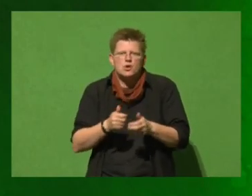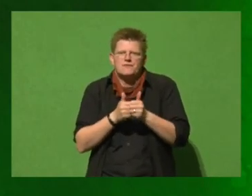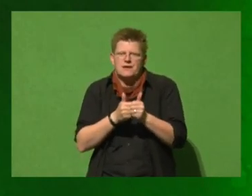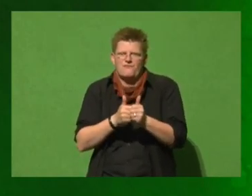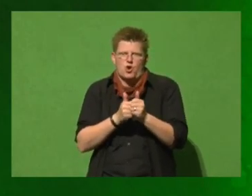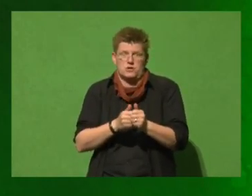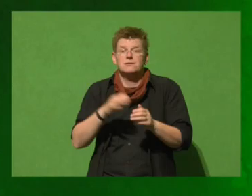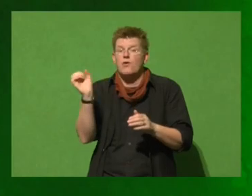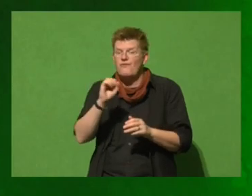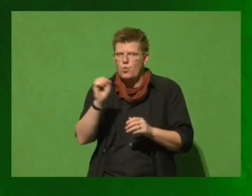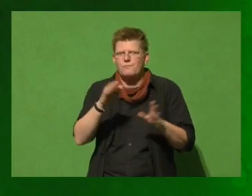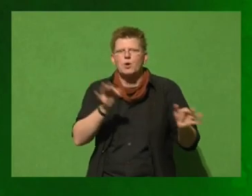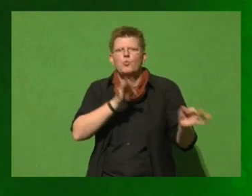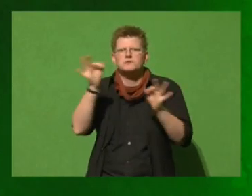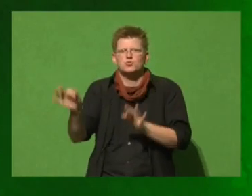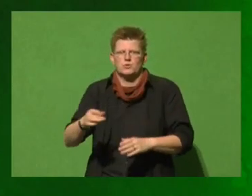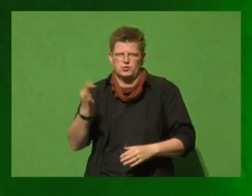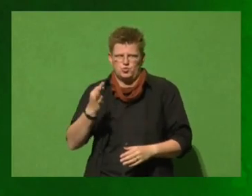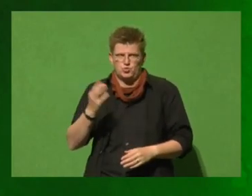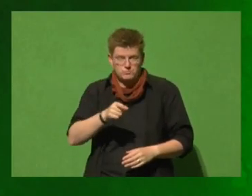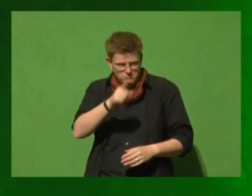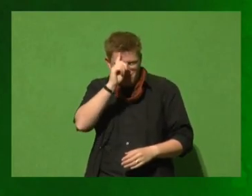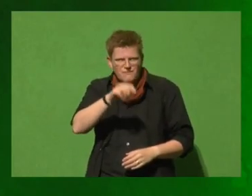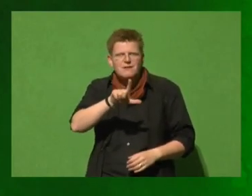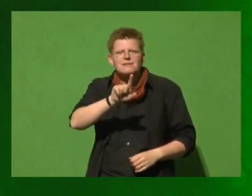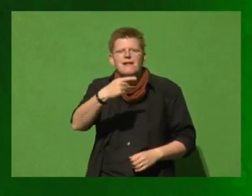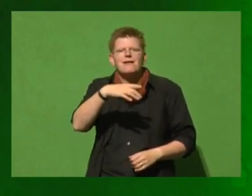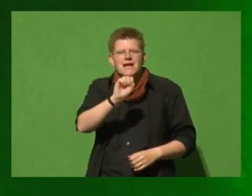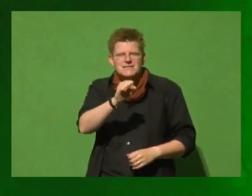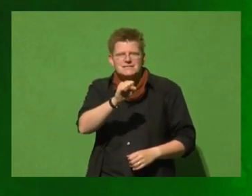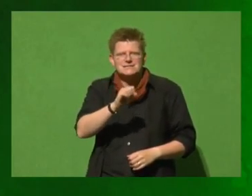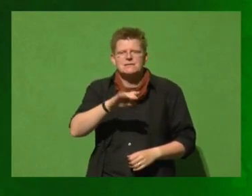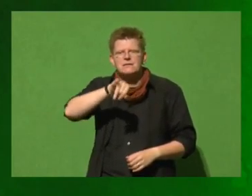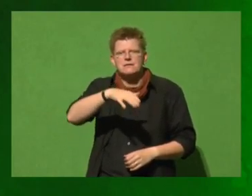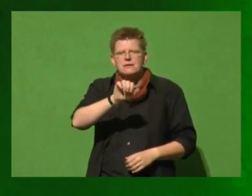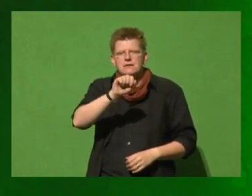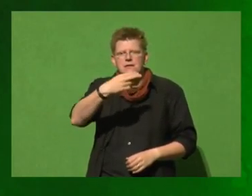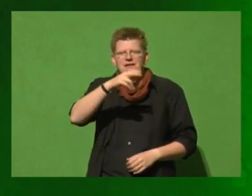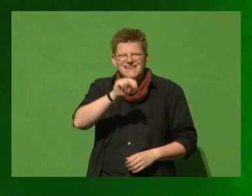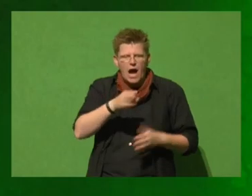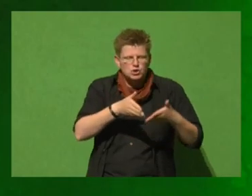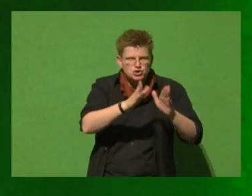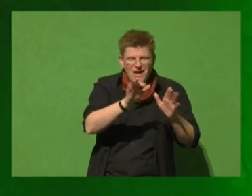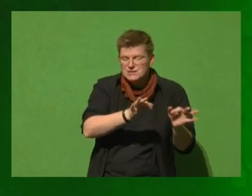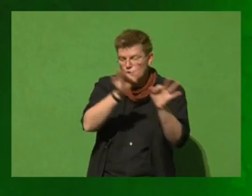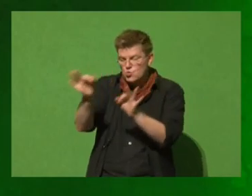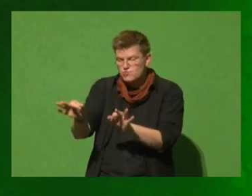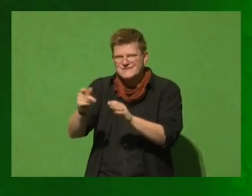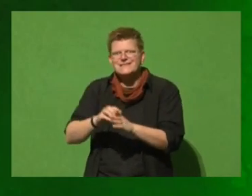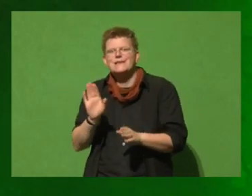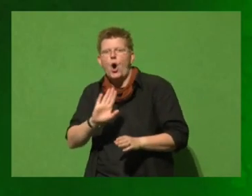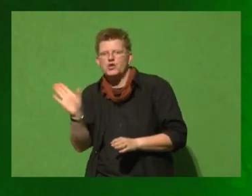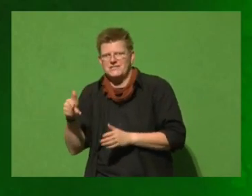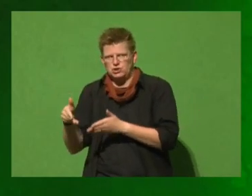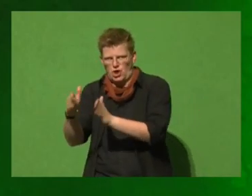dem Umzug zu tun. Ihr wisst ja, die LGS ist von der Jahnstraße in die Oststraße gezogen. Da hatten wir auch schon vieles